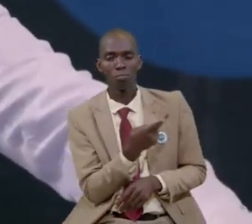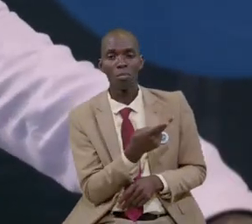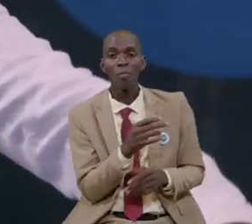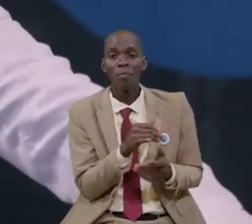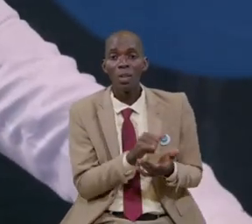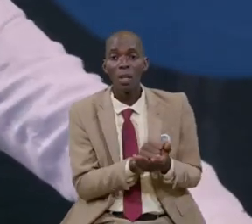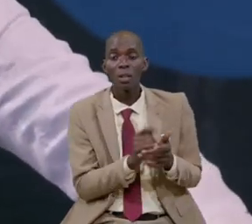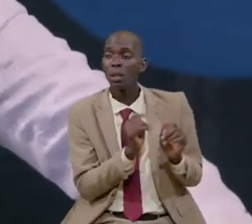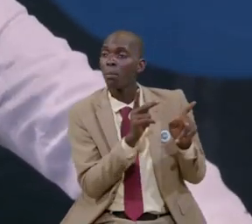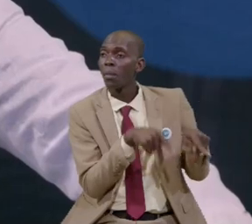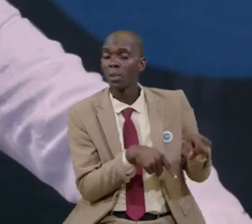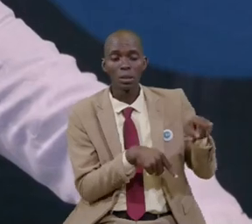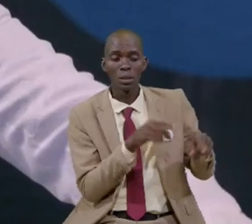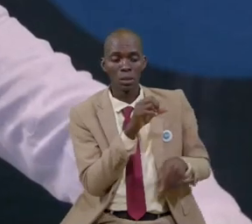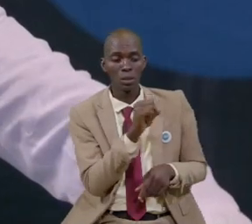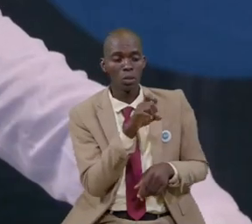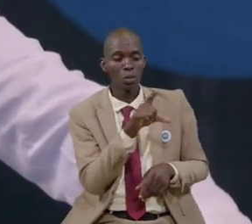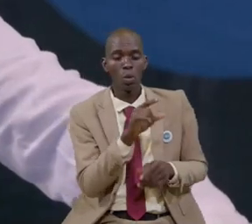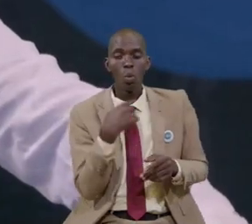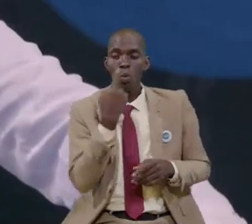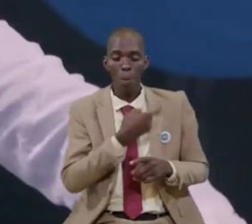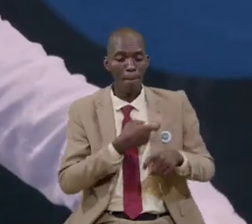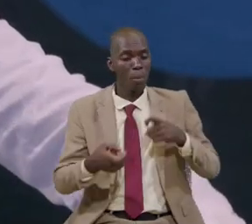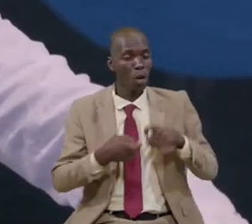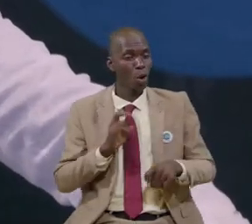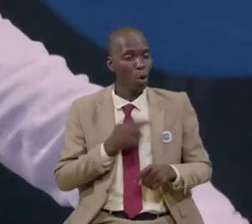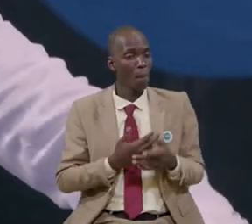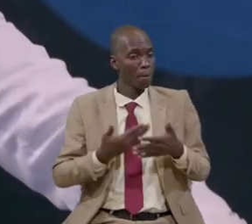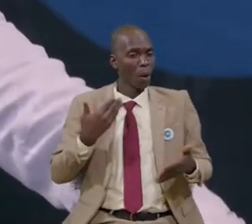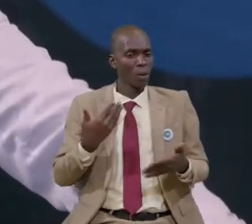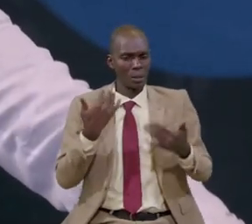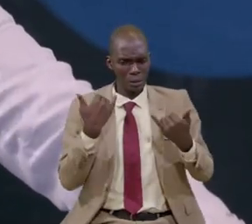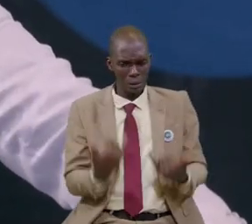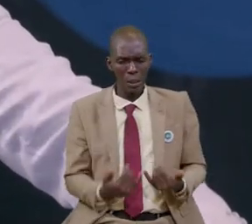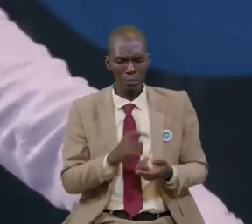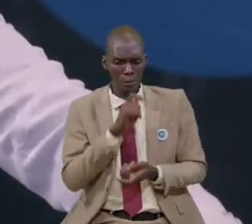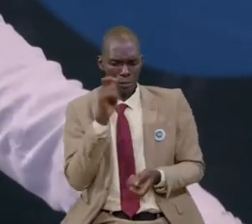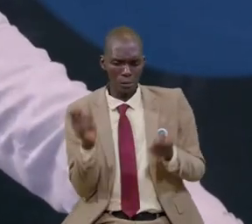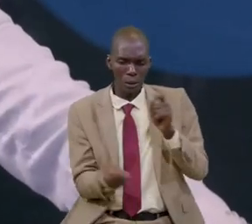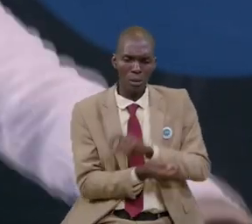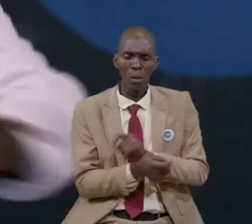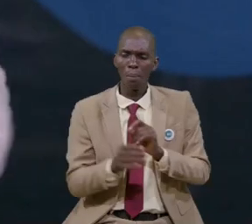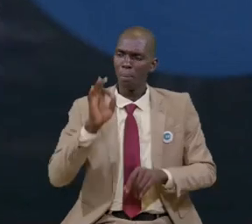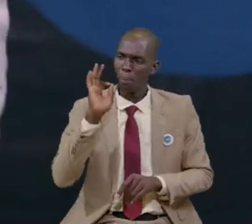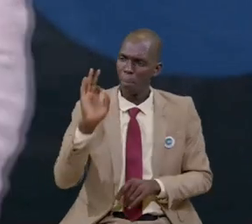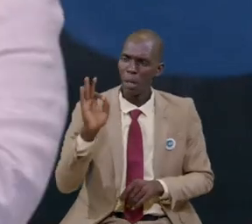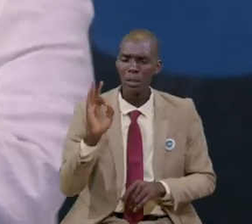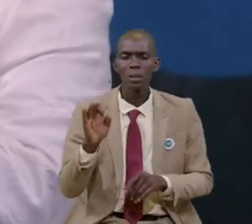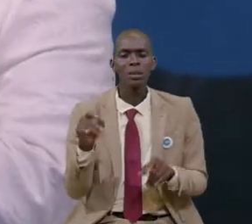qui nous a persécutés maintenant prêche l'évangile, la parole qu'il